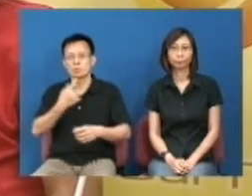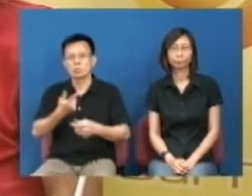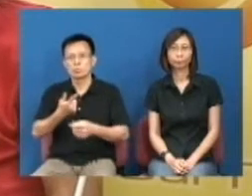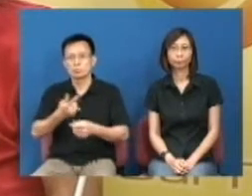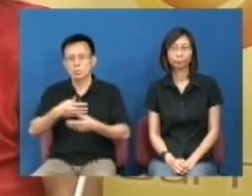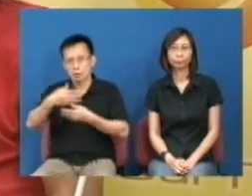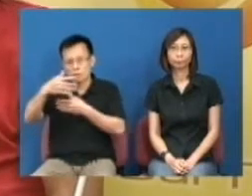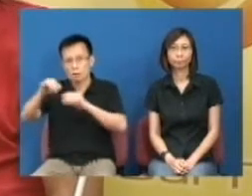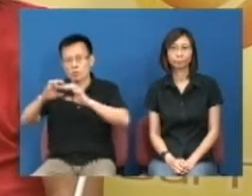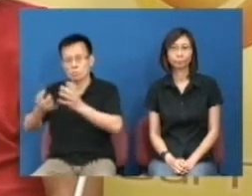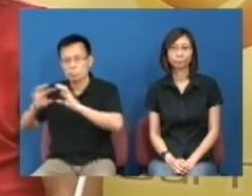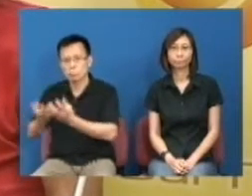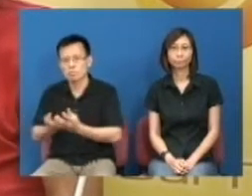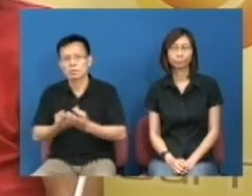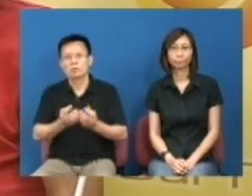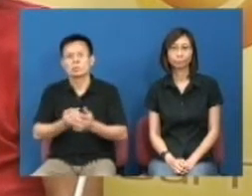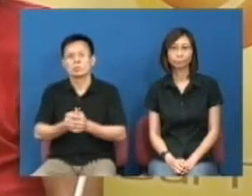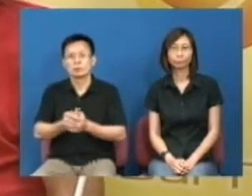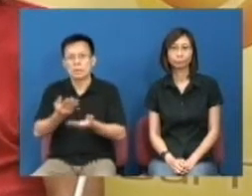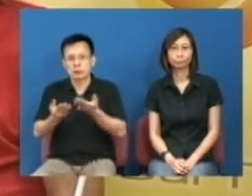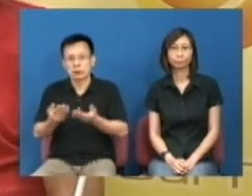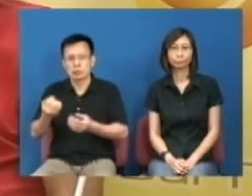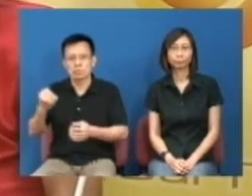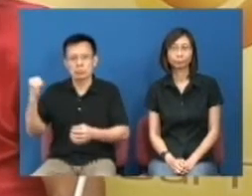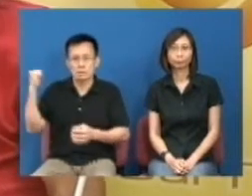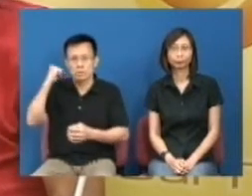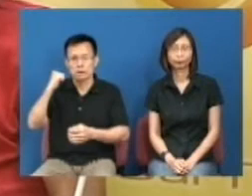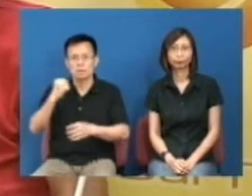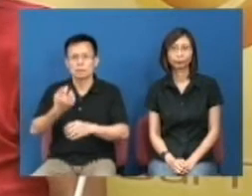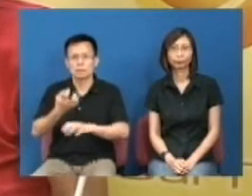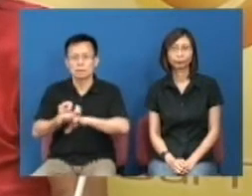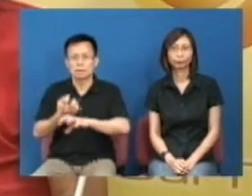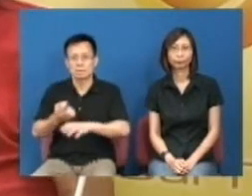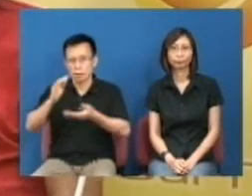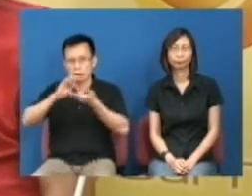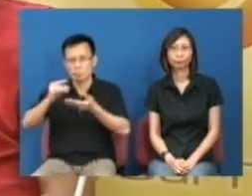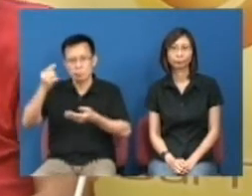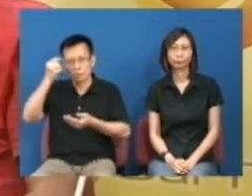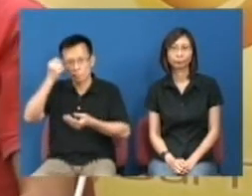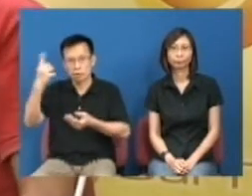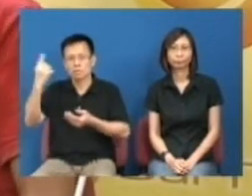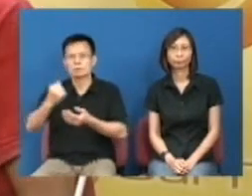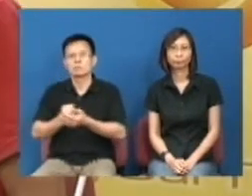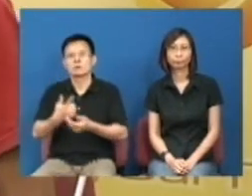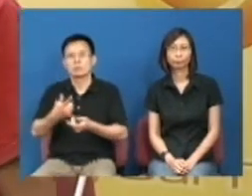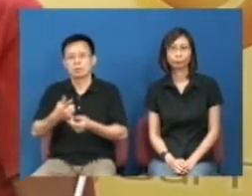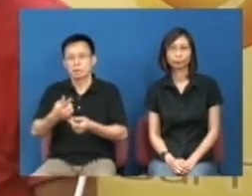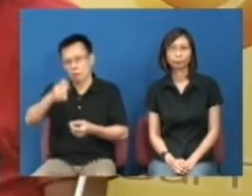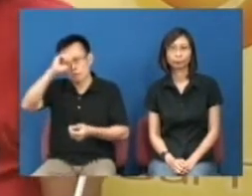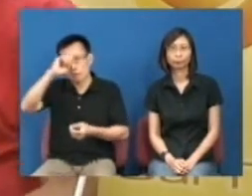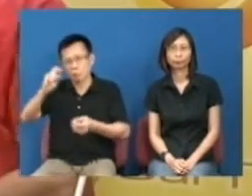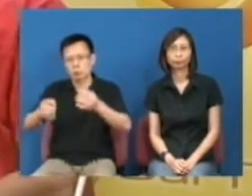比其他團體更加堅定和清醒，否則你去處理你去悼念六四的時